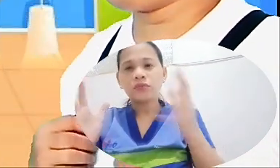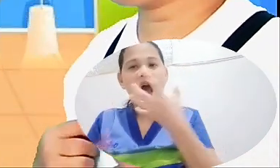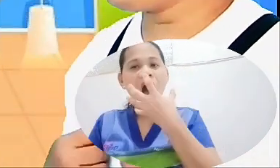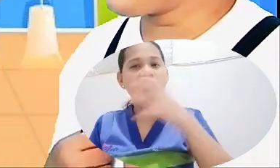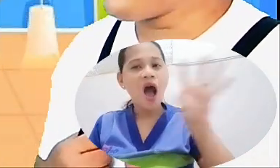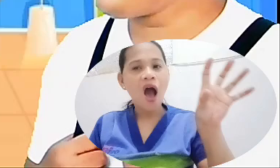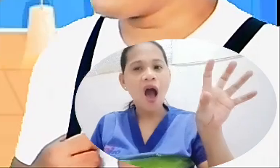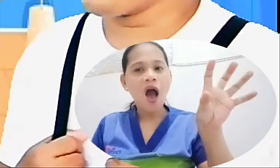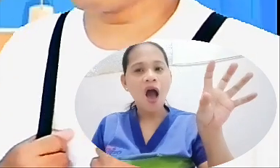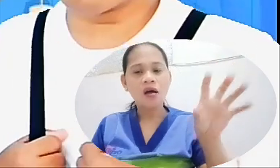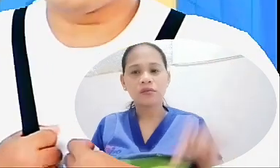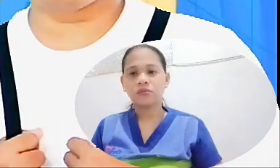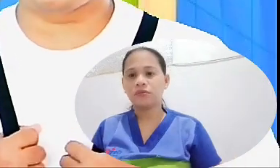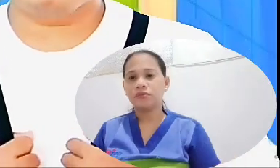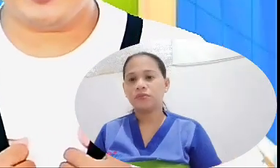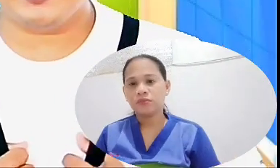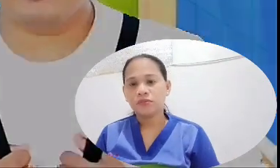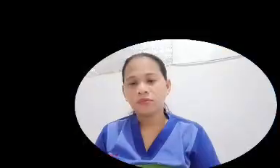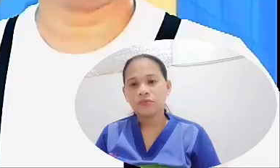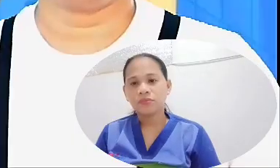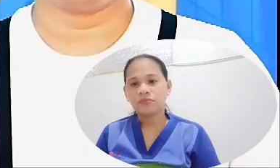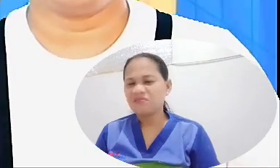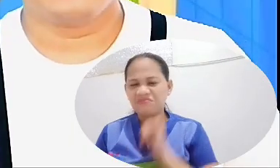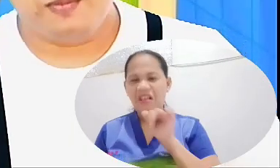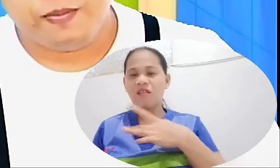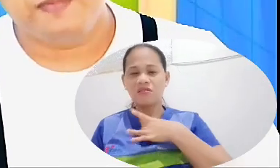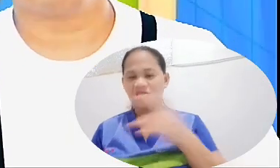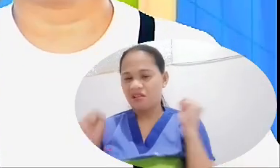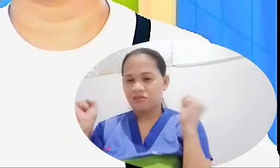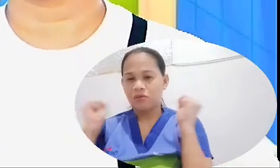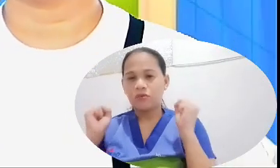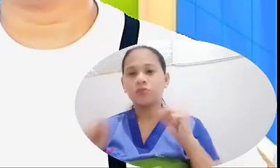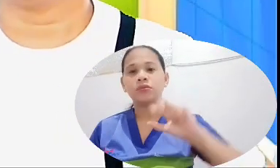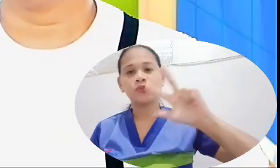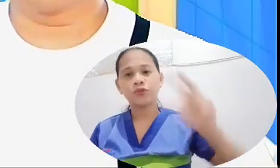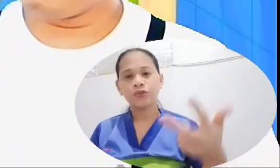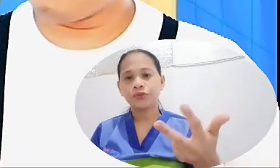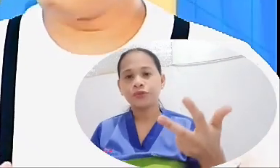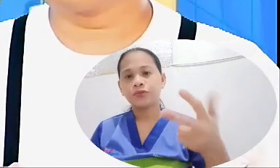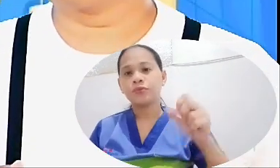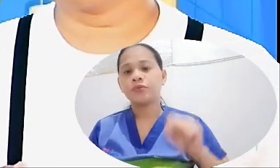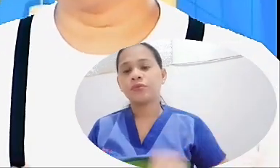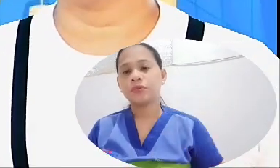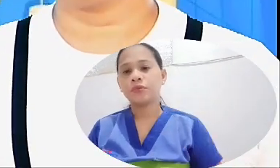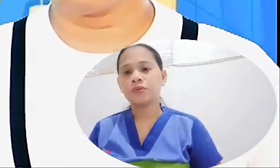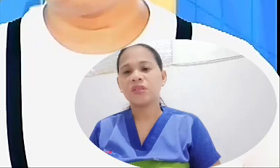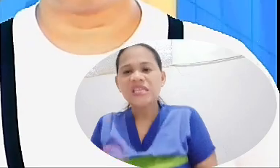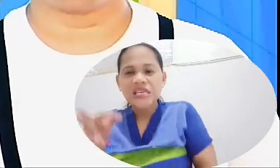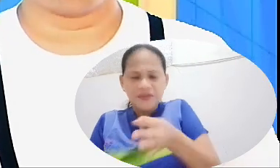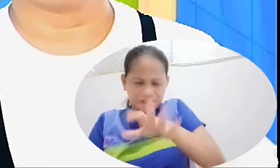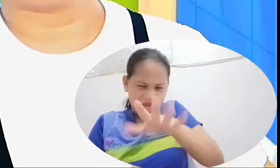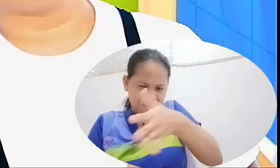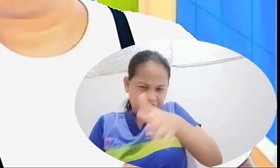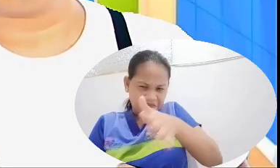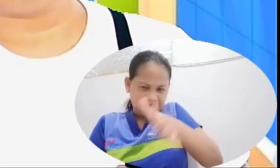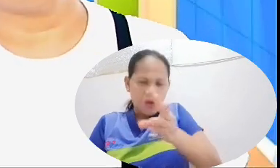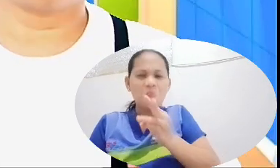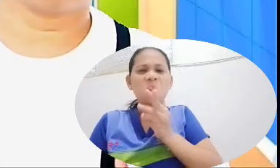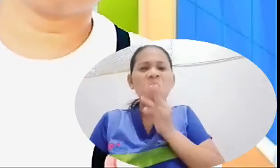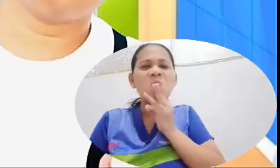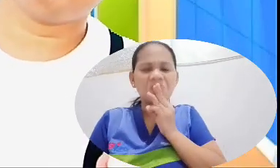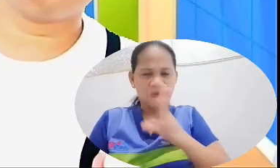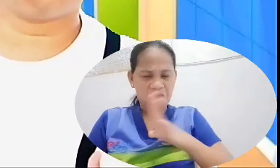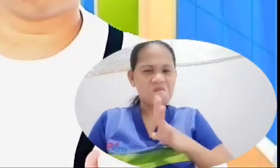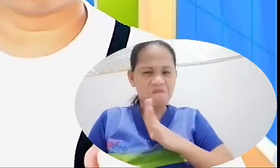Opo, Ate Netnet. Ayoko ng malamig. Pangatlo, kapag sakto na ang init o lamig ng